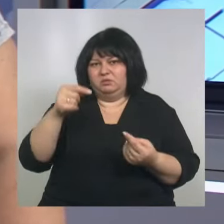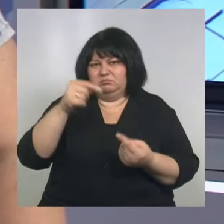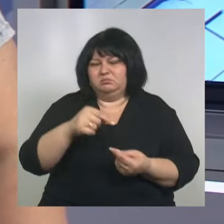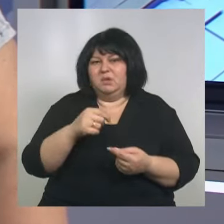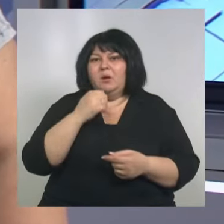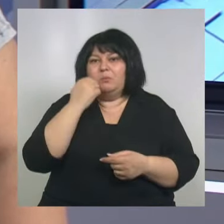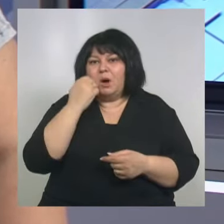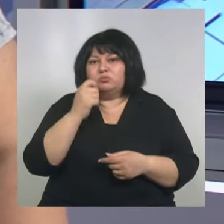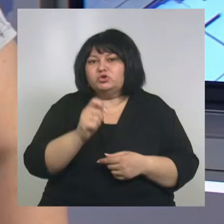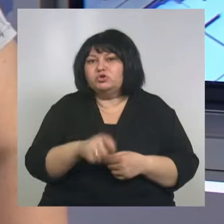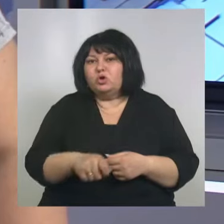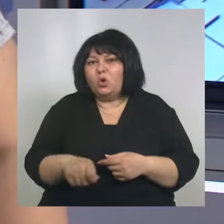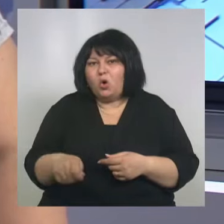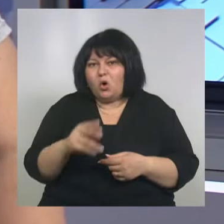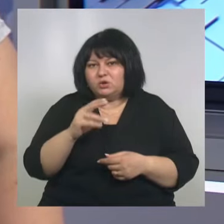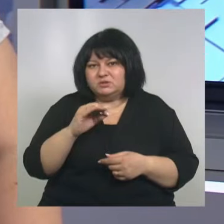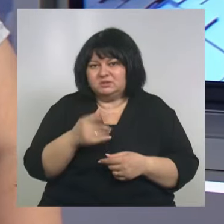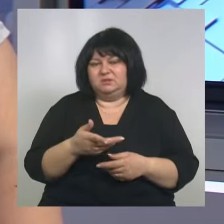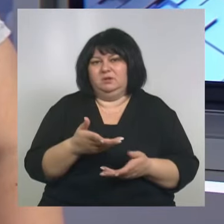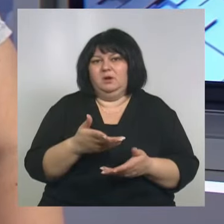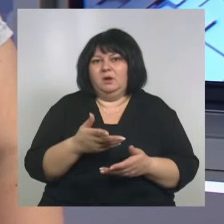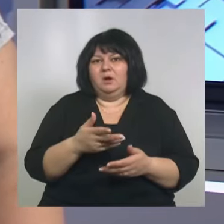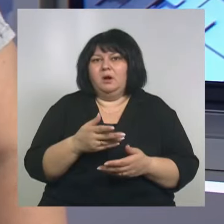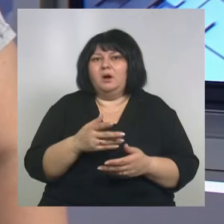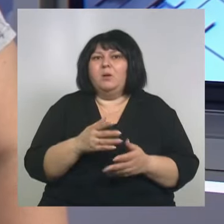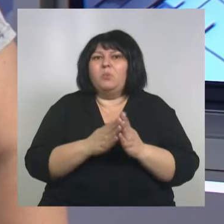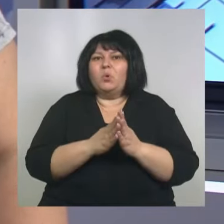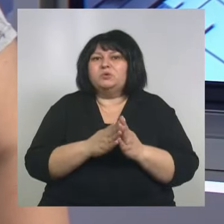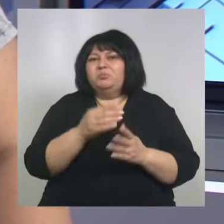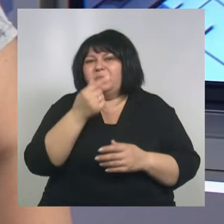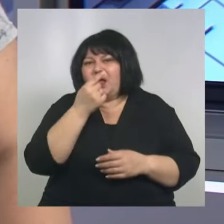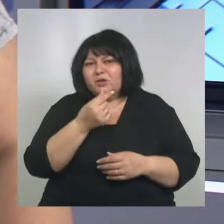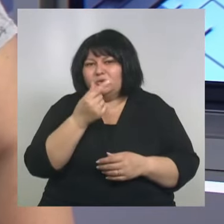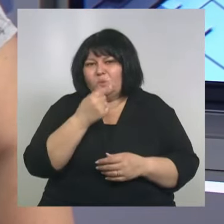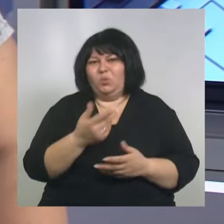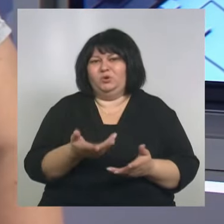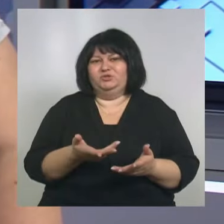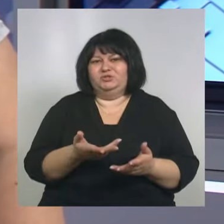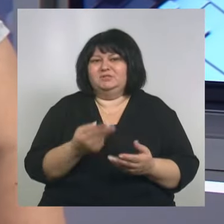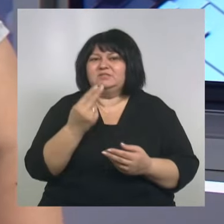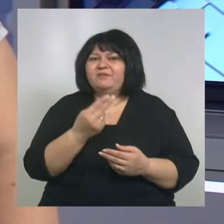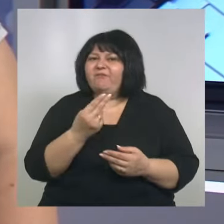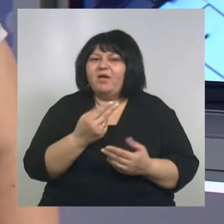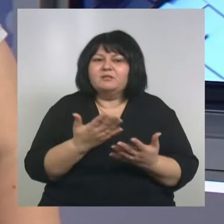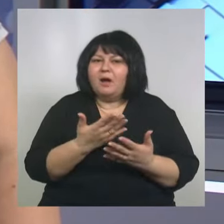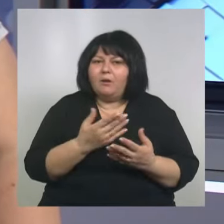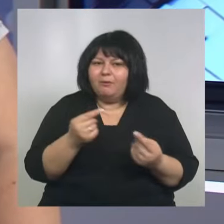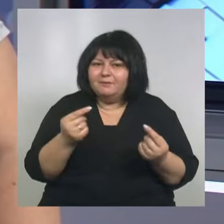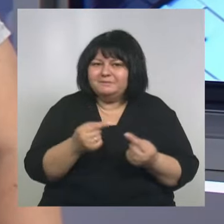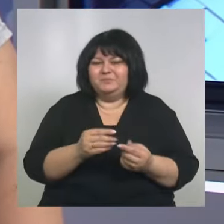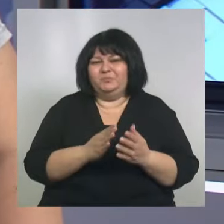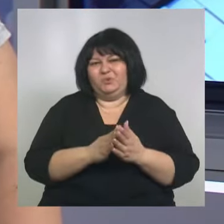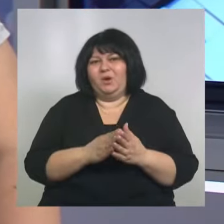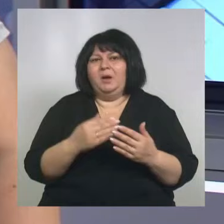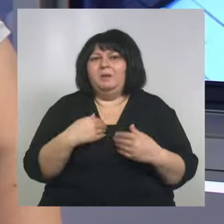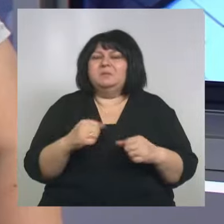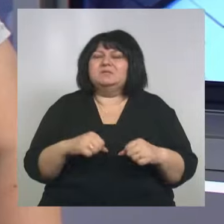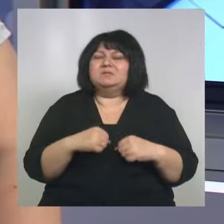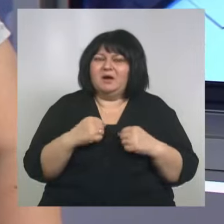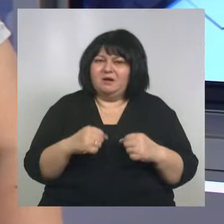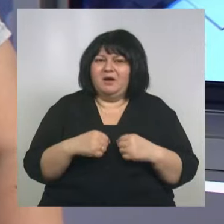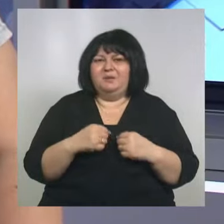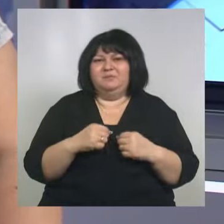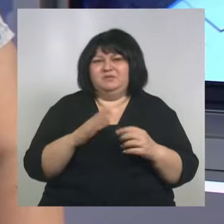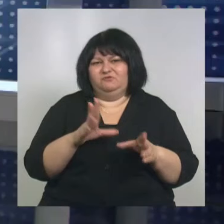трость подбираем не знаю просят платочки просят платочки определённого цвета и мы стараемся А ну все эти